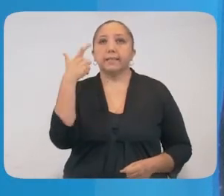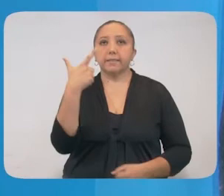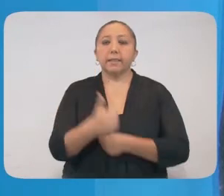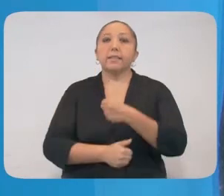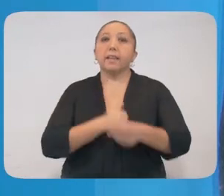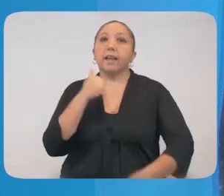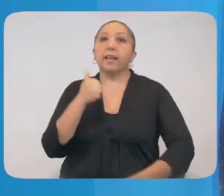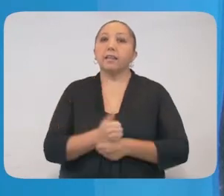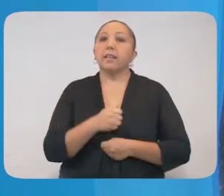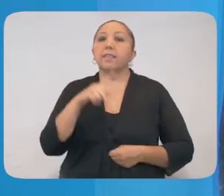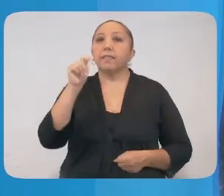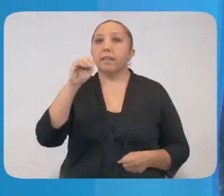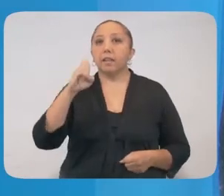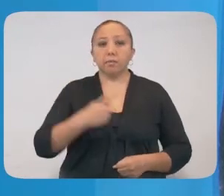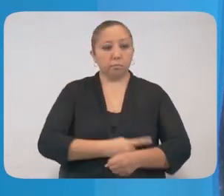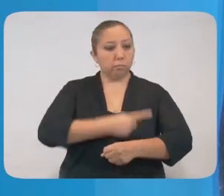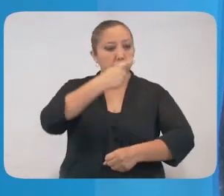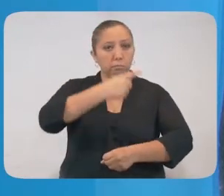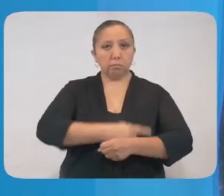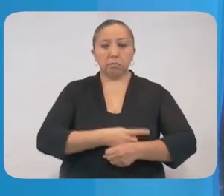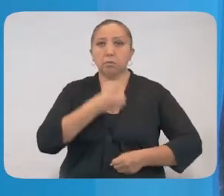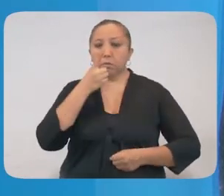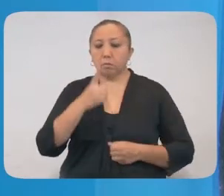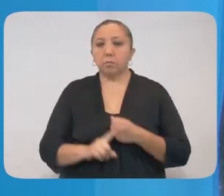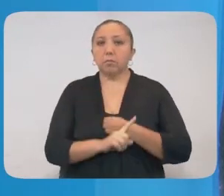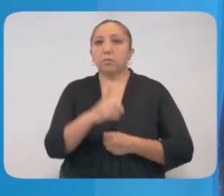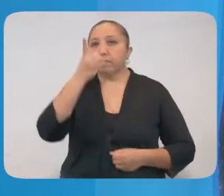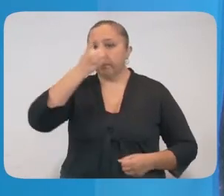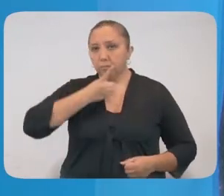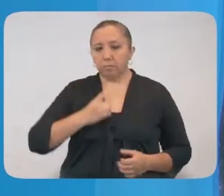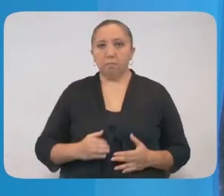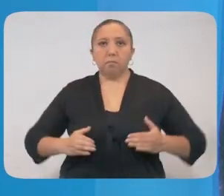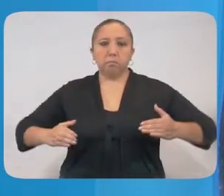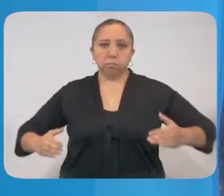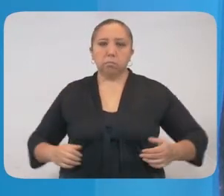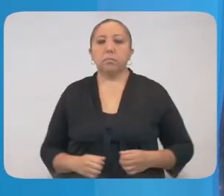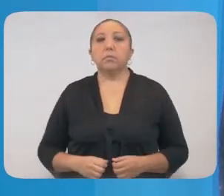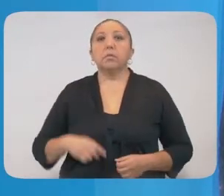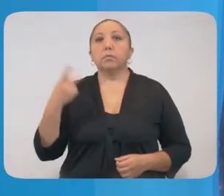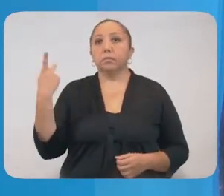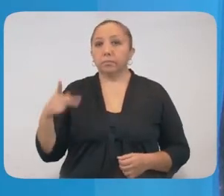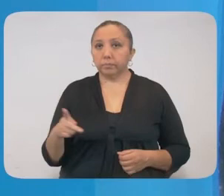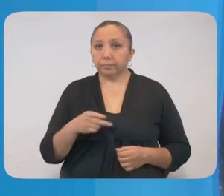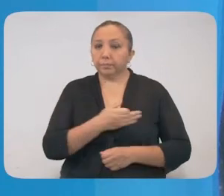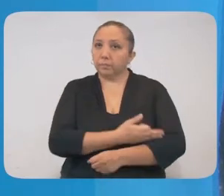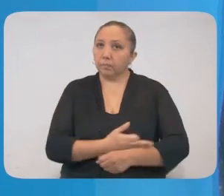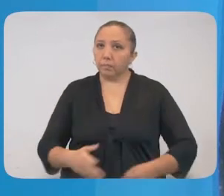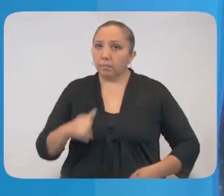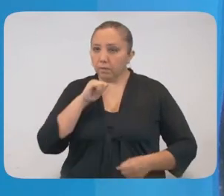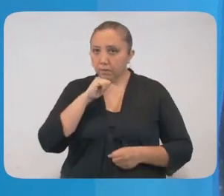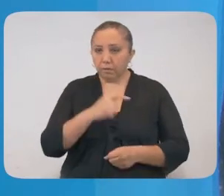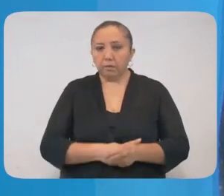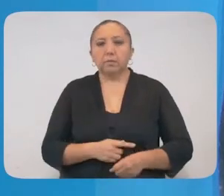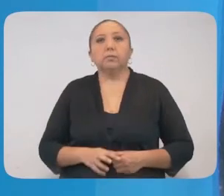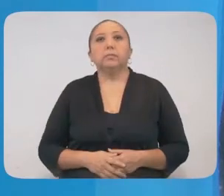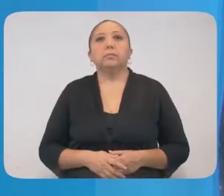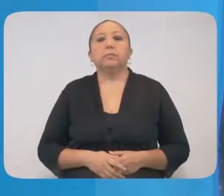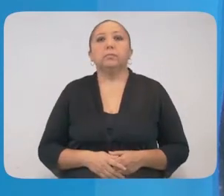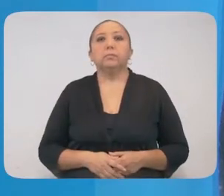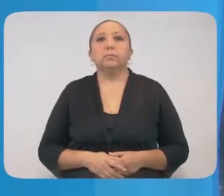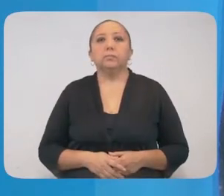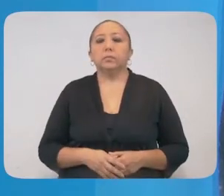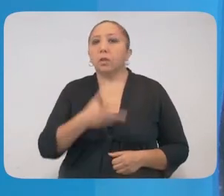anchahan talamilti tu presión talamiltunshan tu winkilil tu xumanuk ikel yetel beshan diabetes kahak balkajete ostu makta